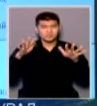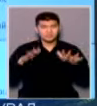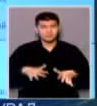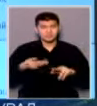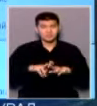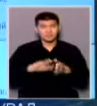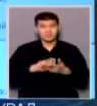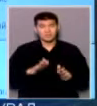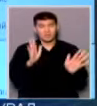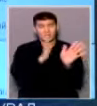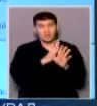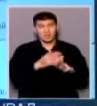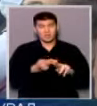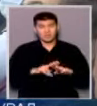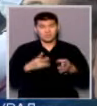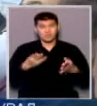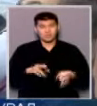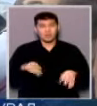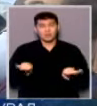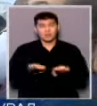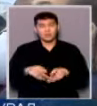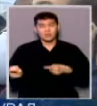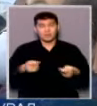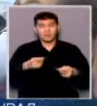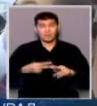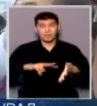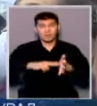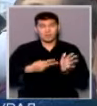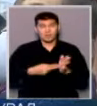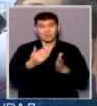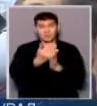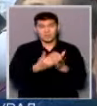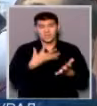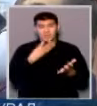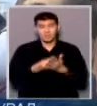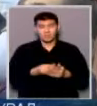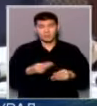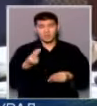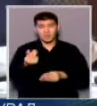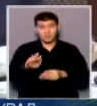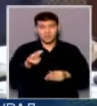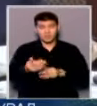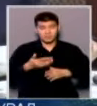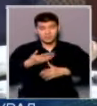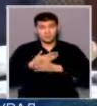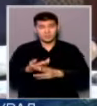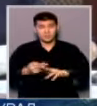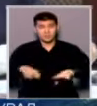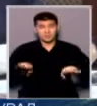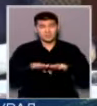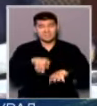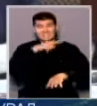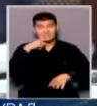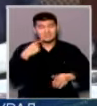В этой связи президент поручил правительству в соответствии с запланированными программами своевременно финансировать мероприятия и совместно с